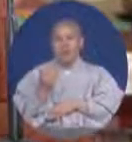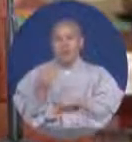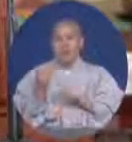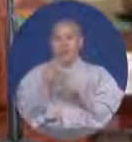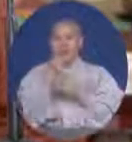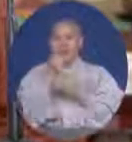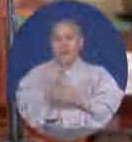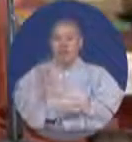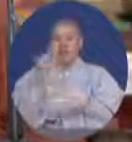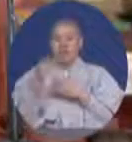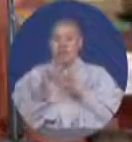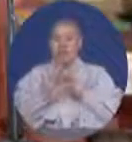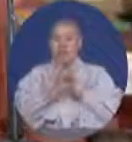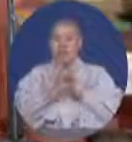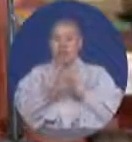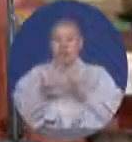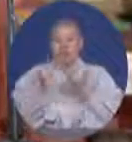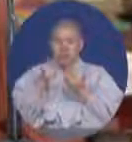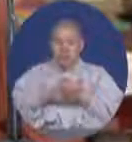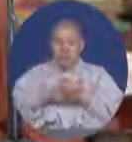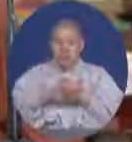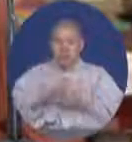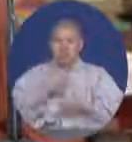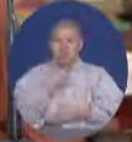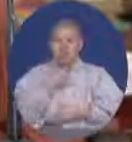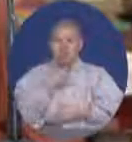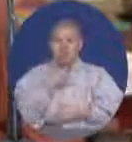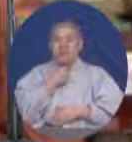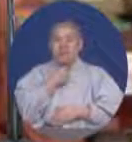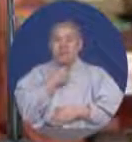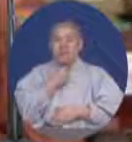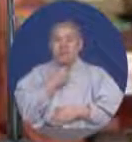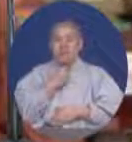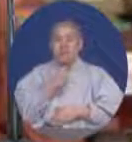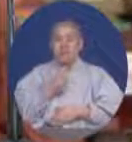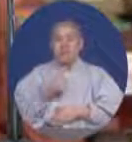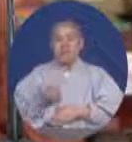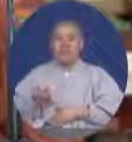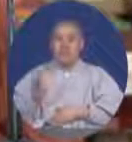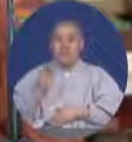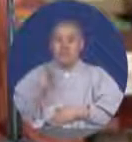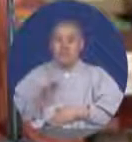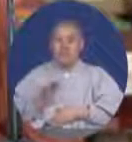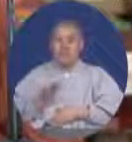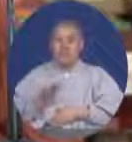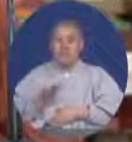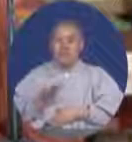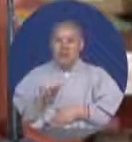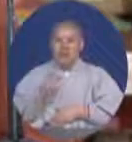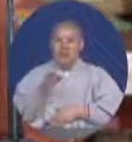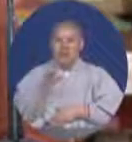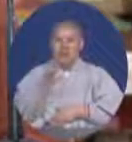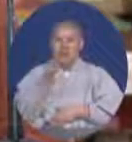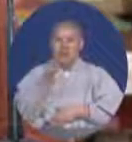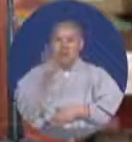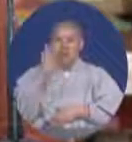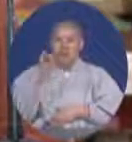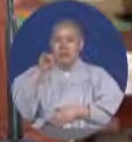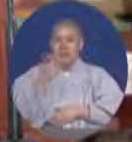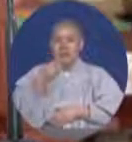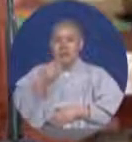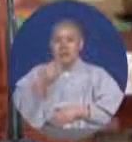하면 그 예배를 하는 그 서원인데 그게 뭐예요? 우리 예불문 제일